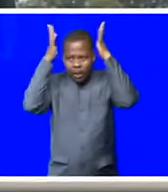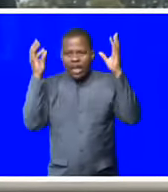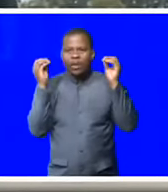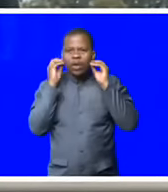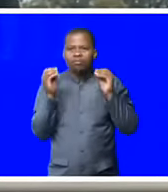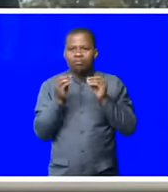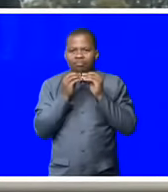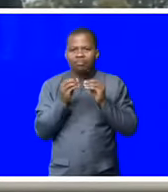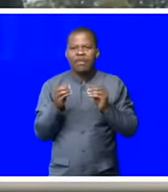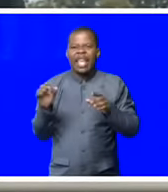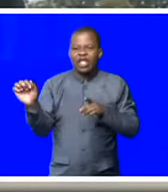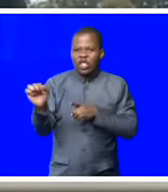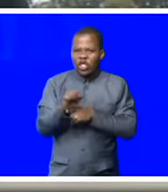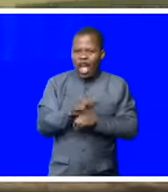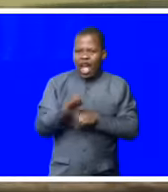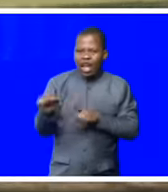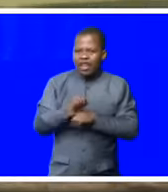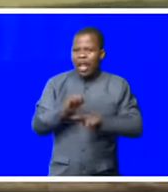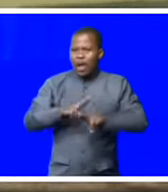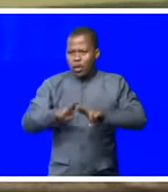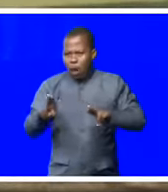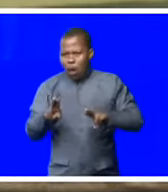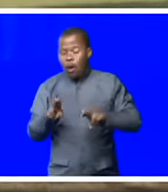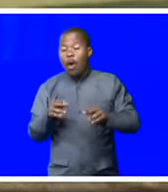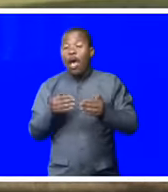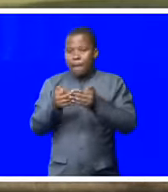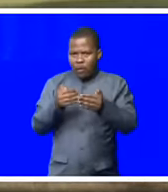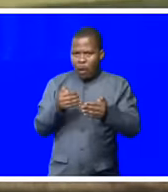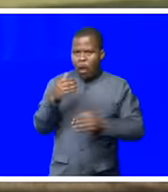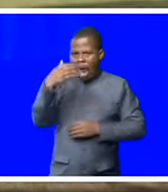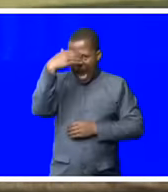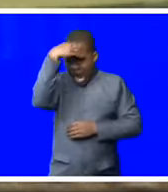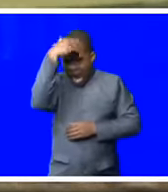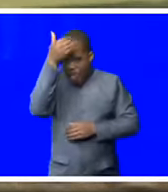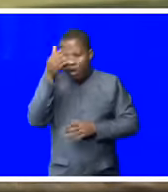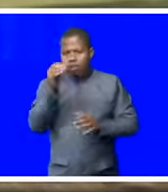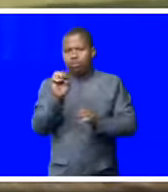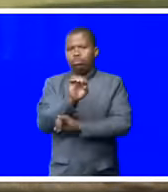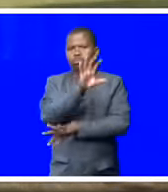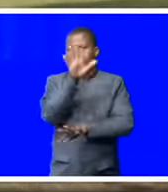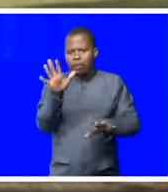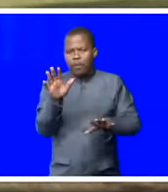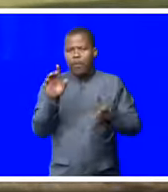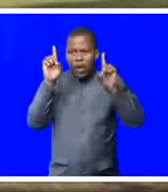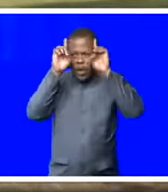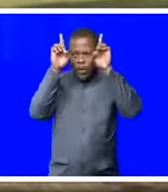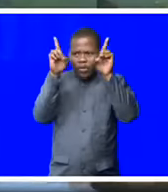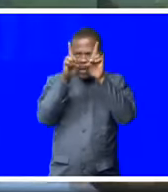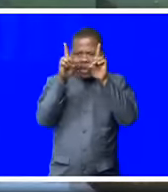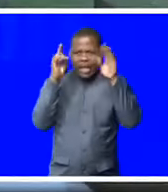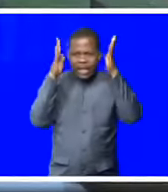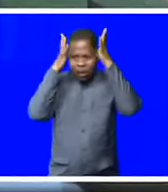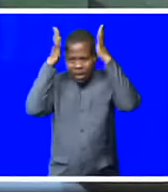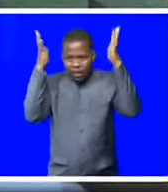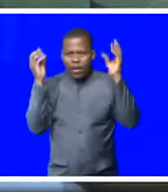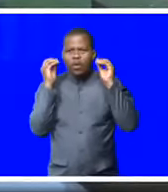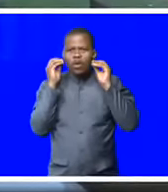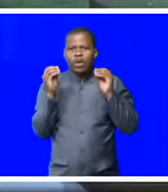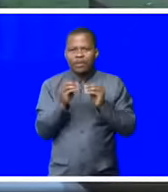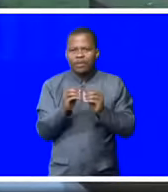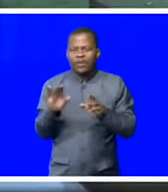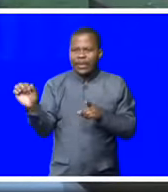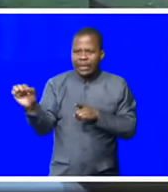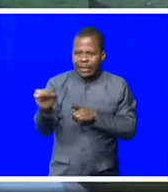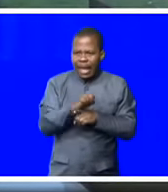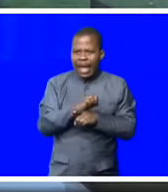kulabanye ngesikhathi uhulumende amemetela ukuthi bodokotela sebata ucala ukuceceshwa enyuvesi yaseSwatini kusukela